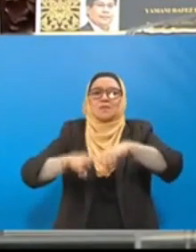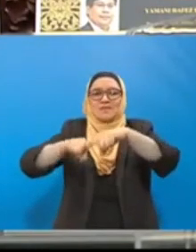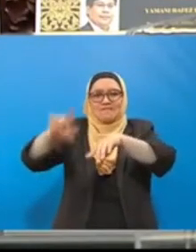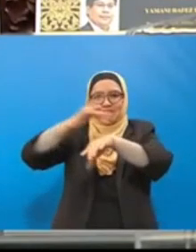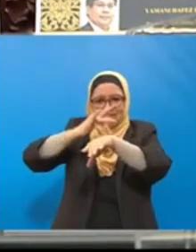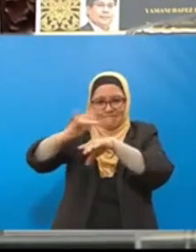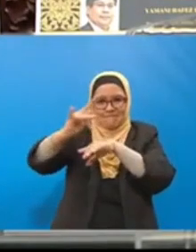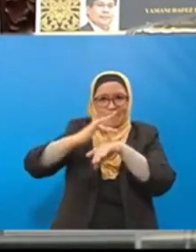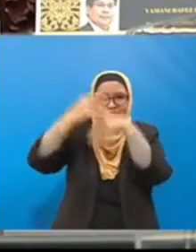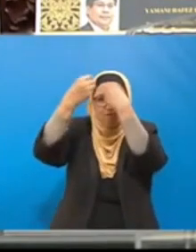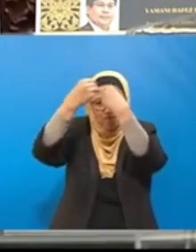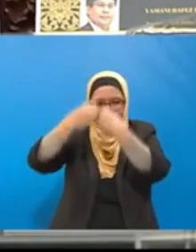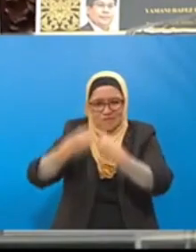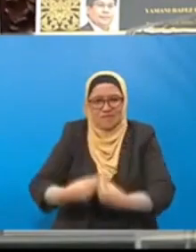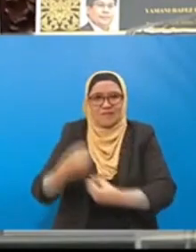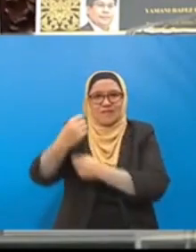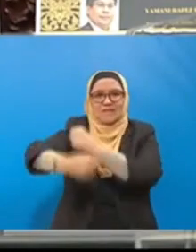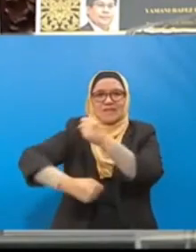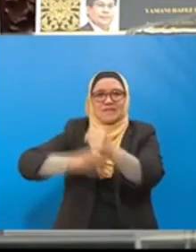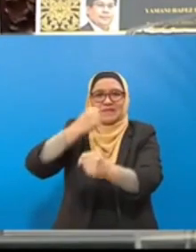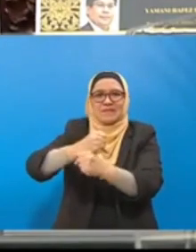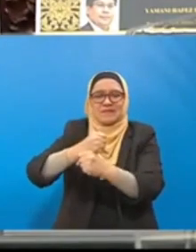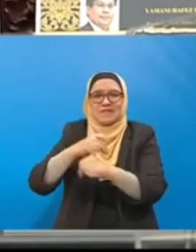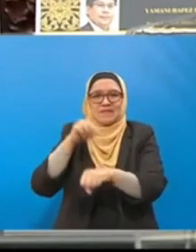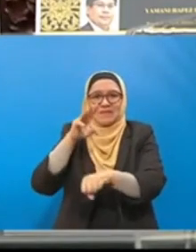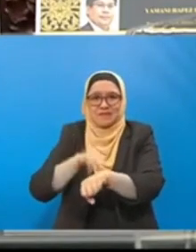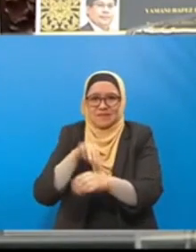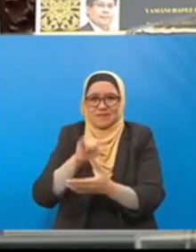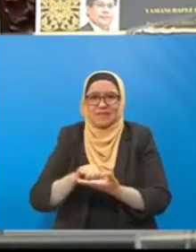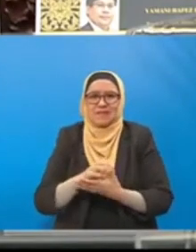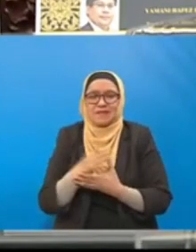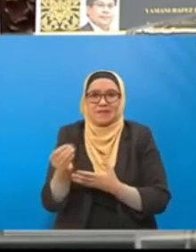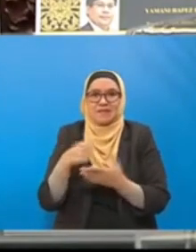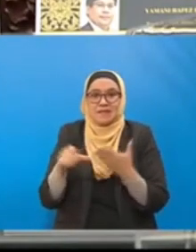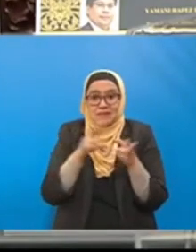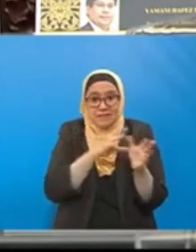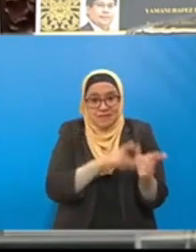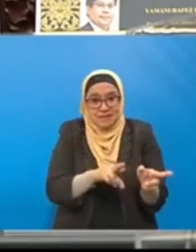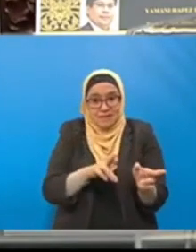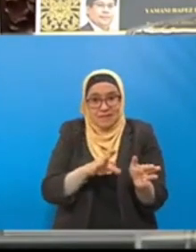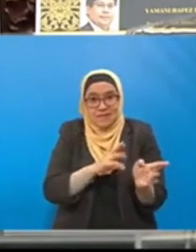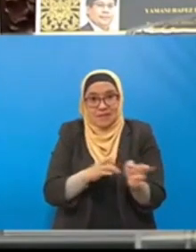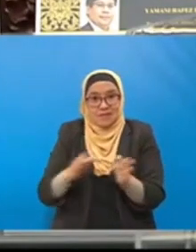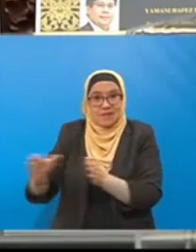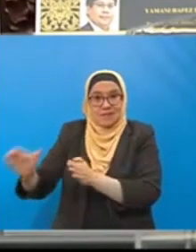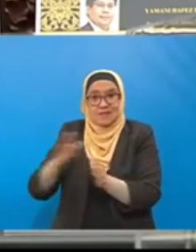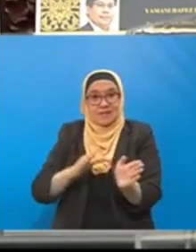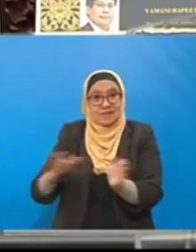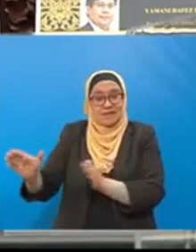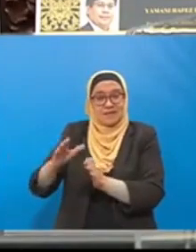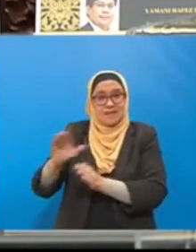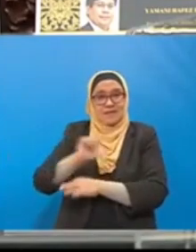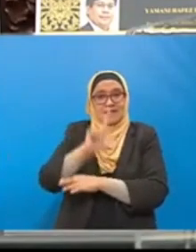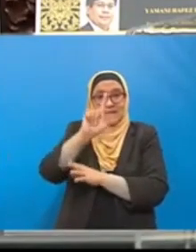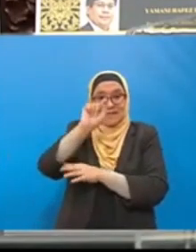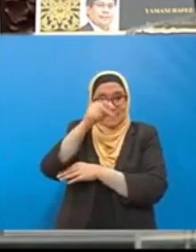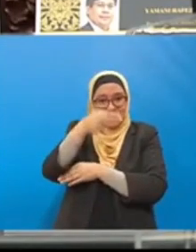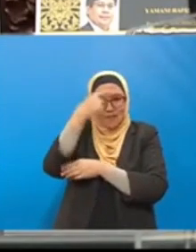tahun semasa. Selain itu, perancangan tabung haji bagi persediaan awal menghadapi musim